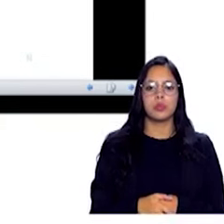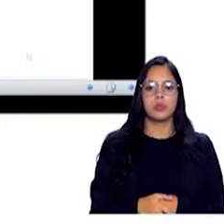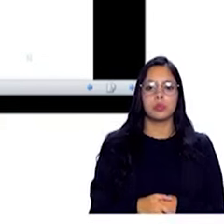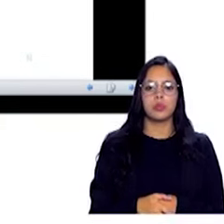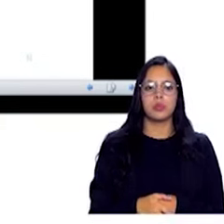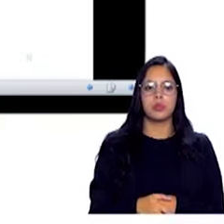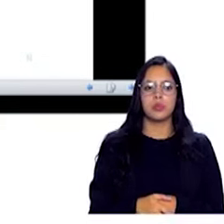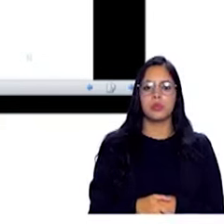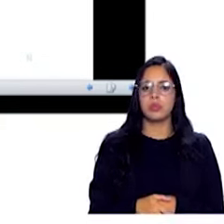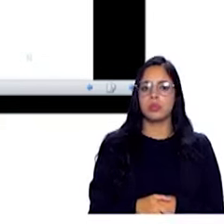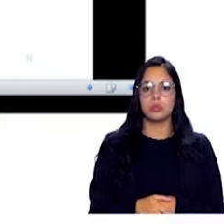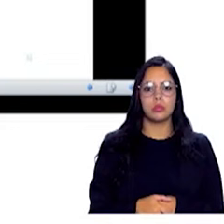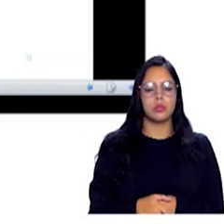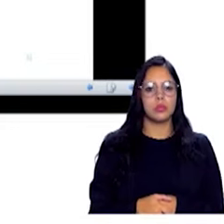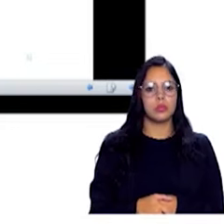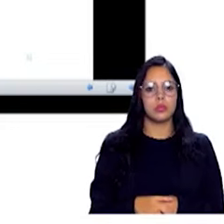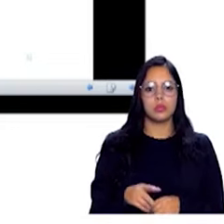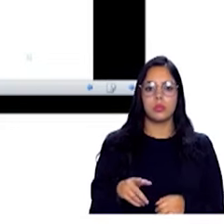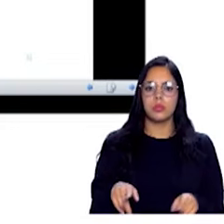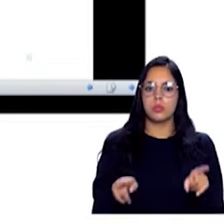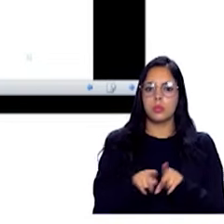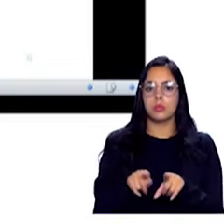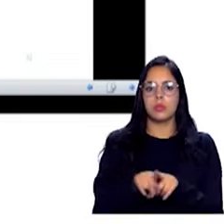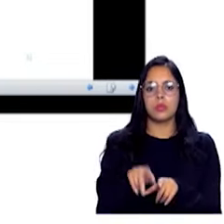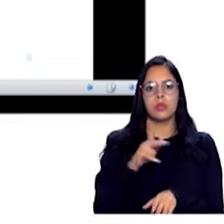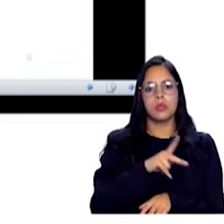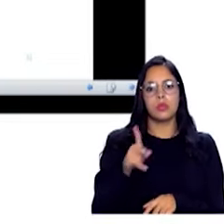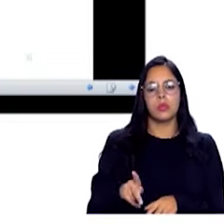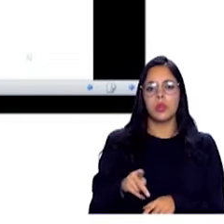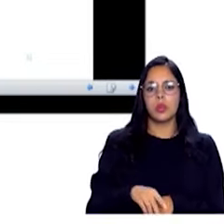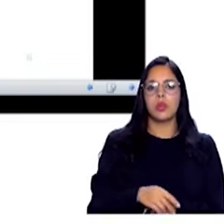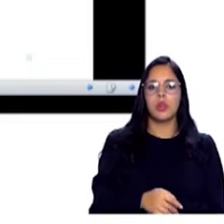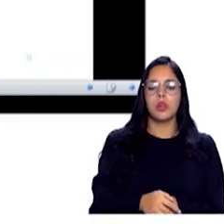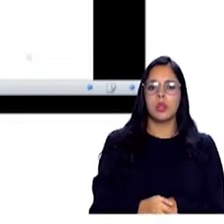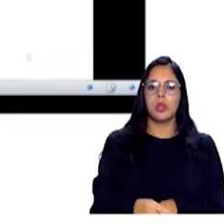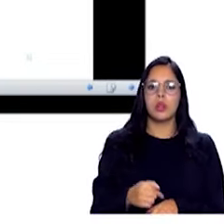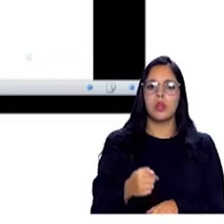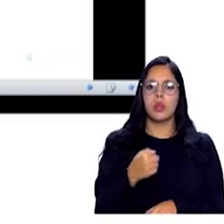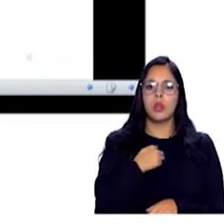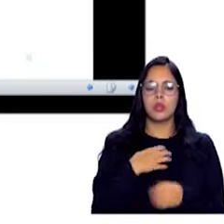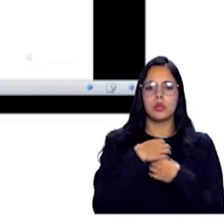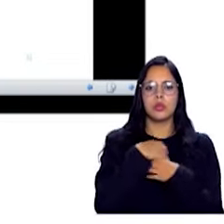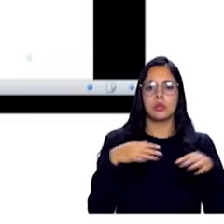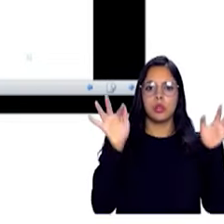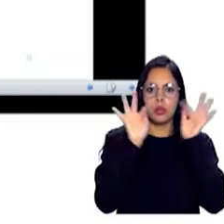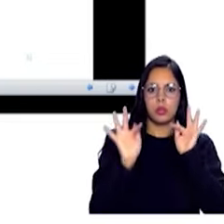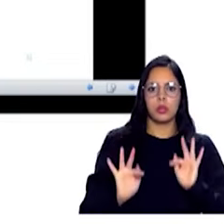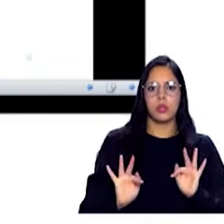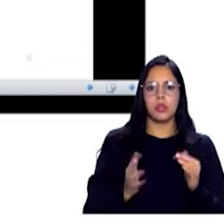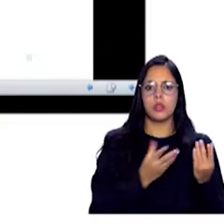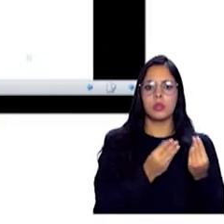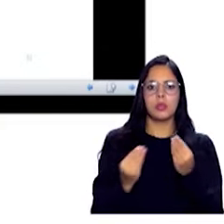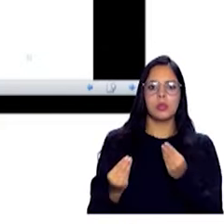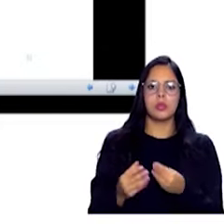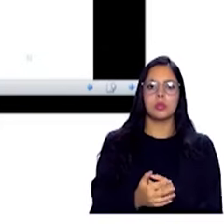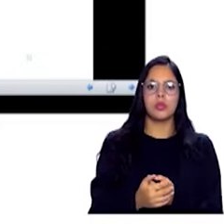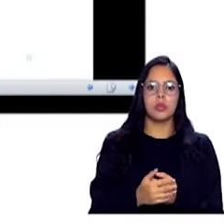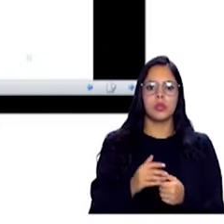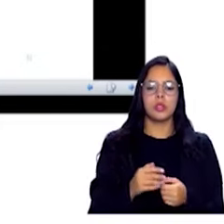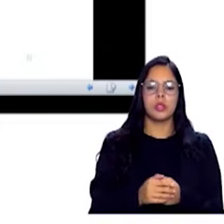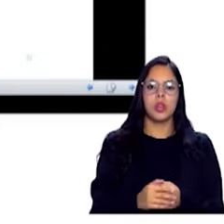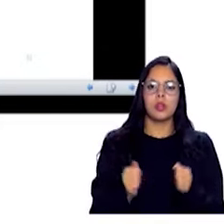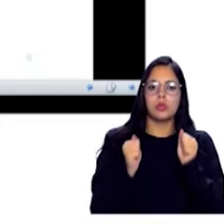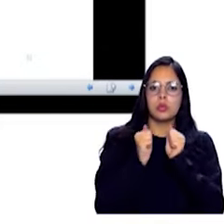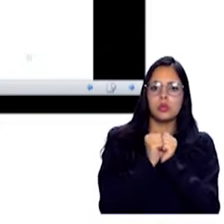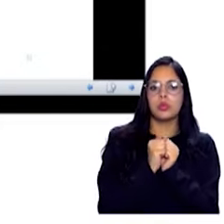con cui ho l'onore di condividere questa sessione Dal Professor Daniel mitidiero La corte di cassazione Ancora un vertice molto ambiguo